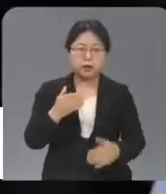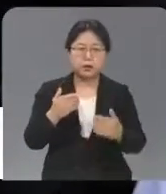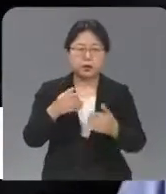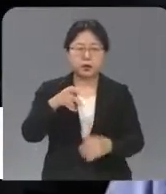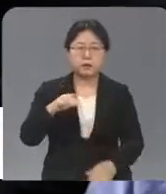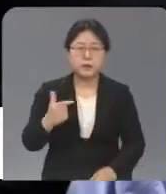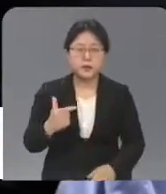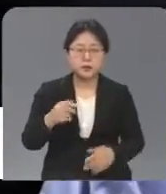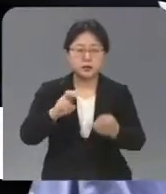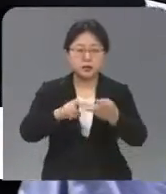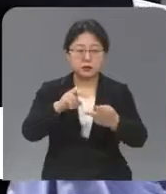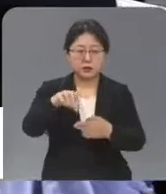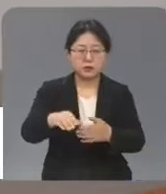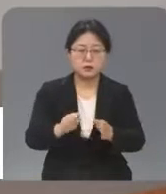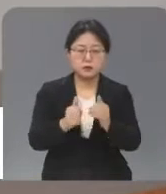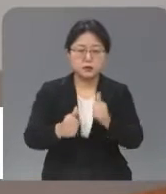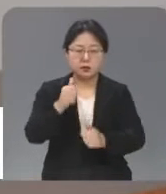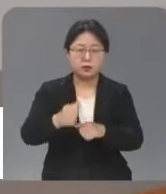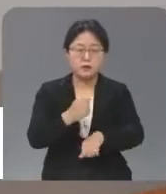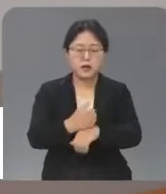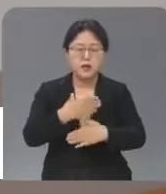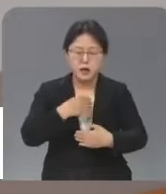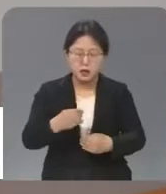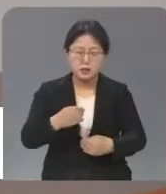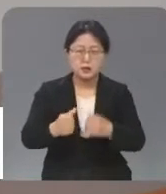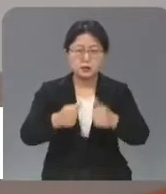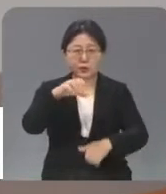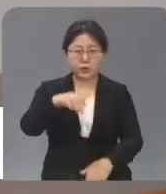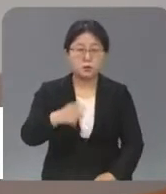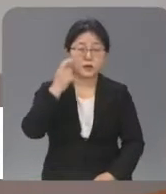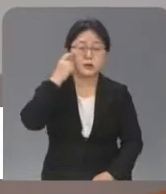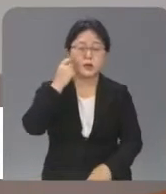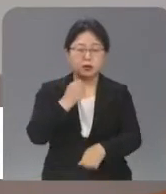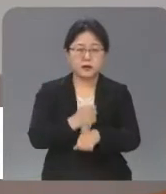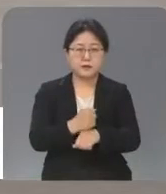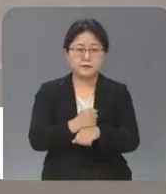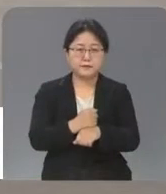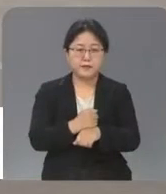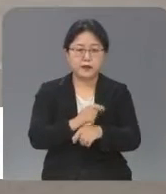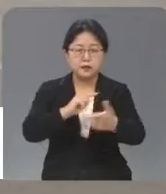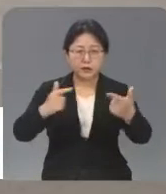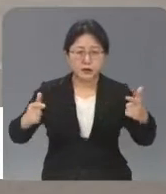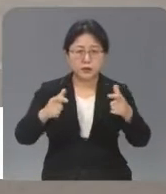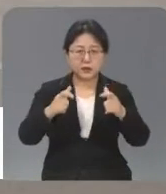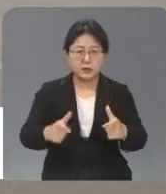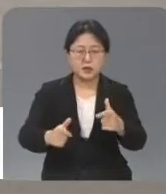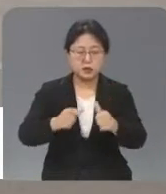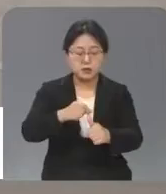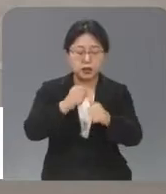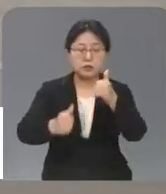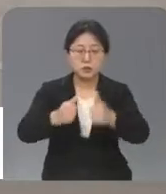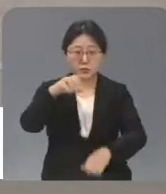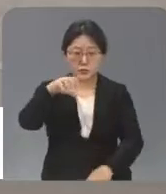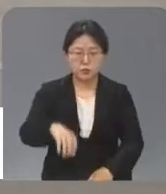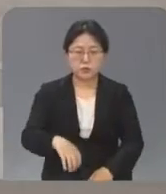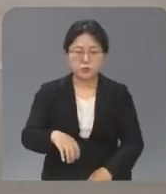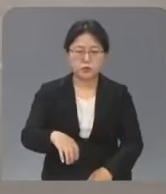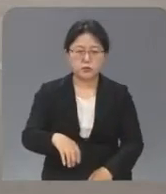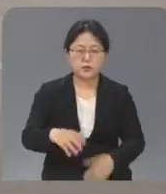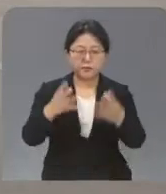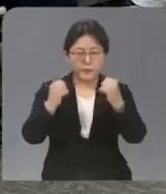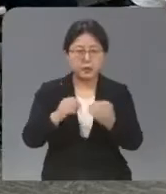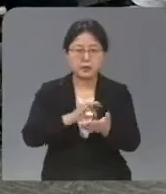국민체육진흥공단 주관 체육지도자 필기시험 모습입니다. 코로나19로 중고등학교 교실을 빌리는 게 여의치 않자 공간이